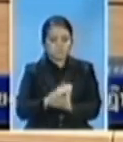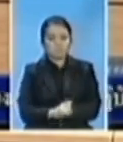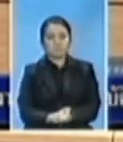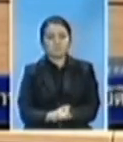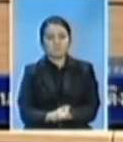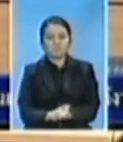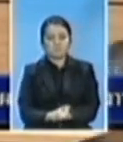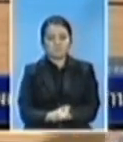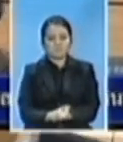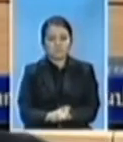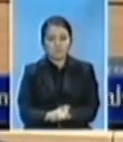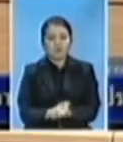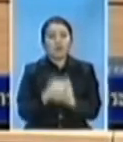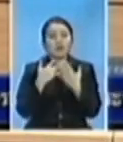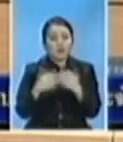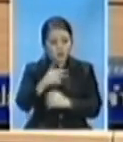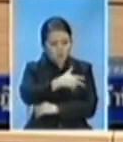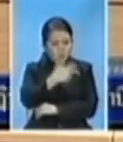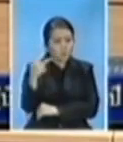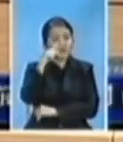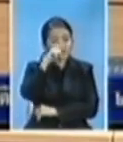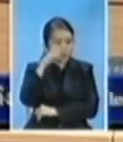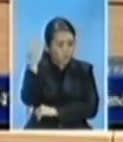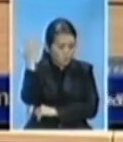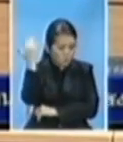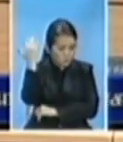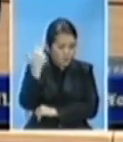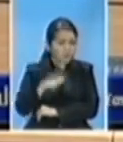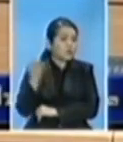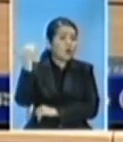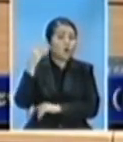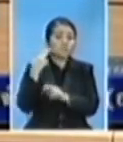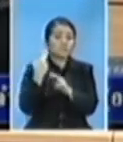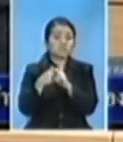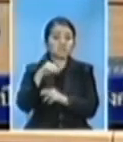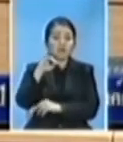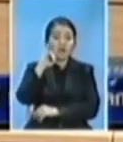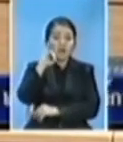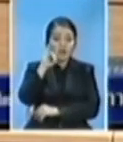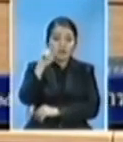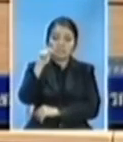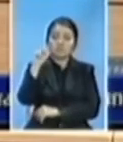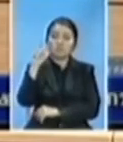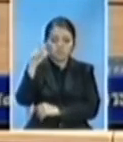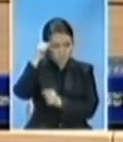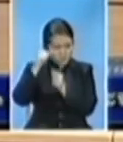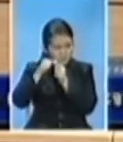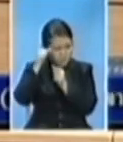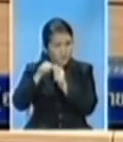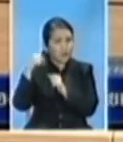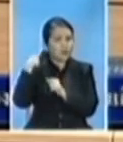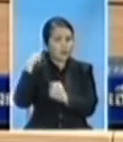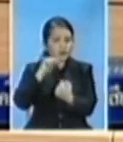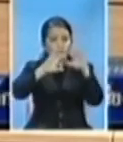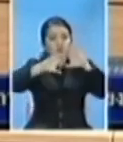ดังนั้นไทย PBS วันนั้นITV ผมยังจำได้รัฐบ